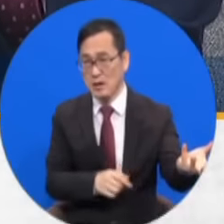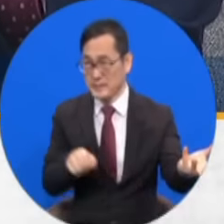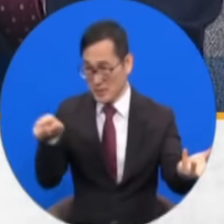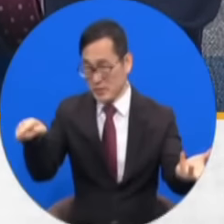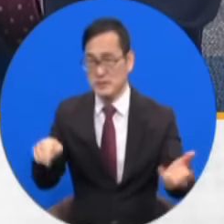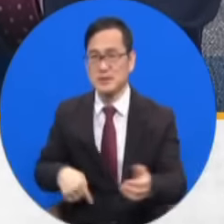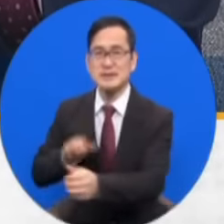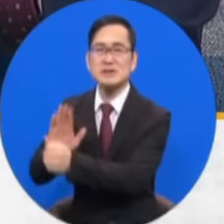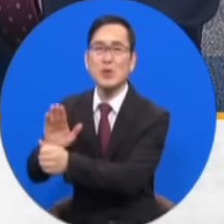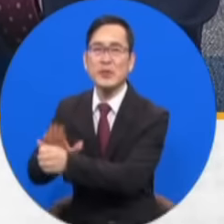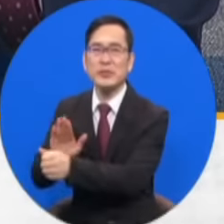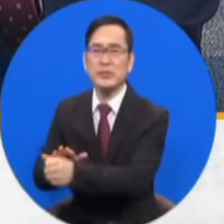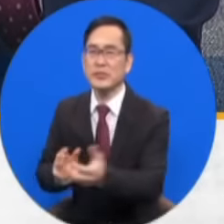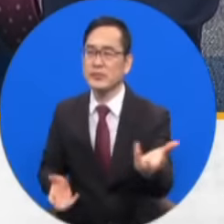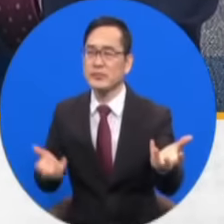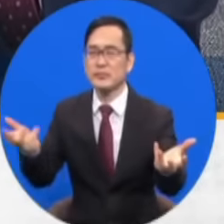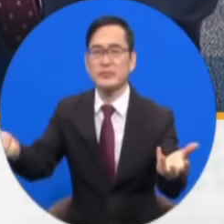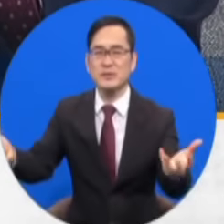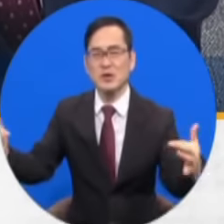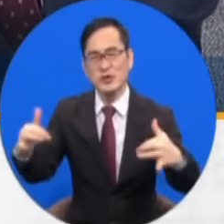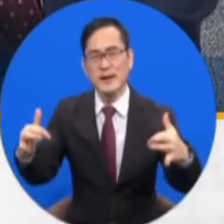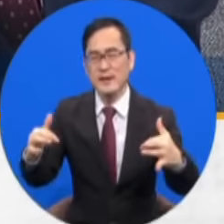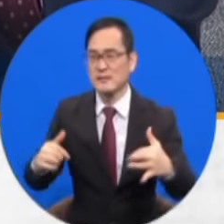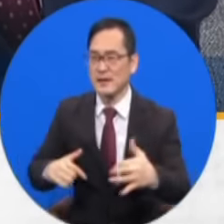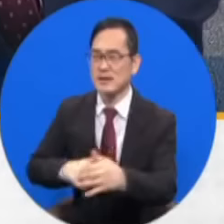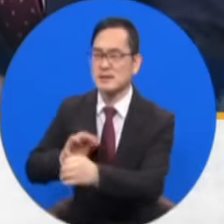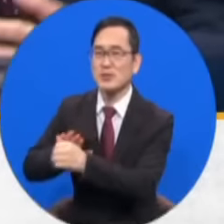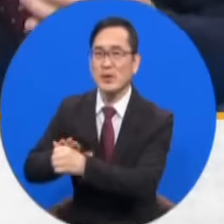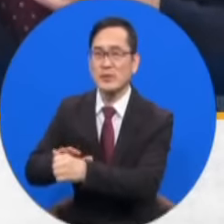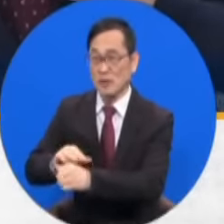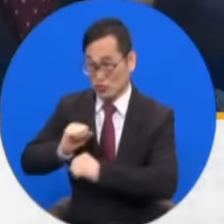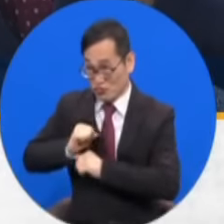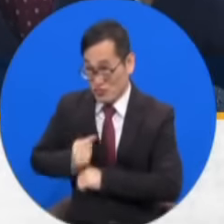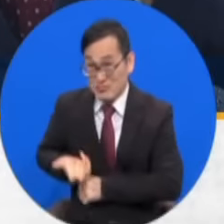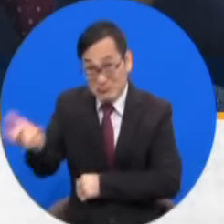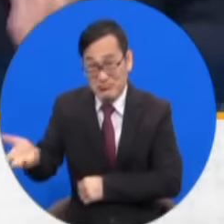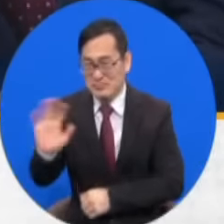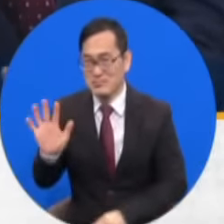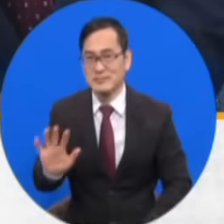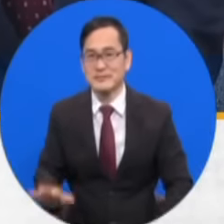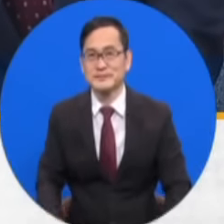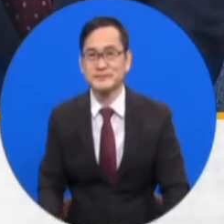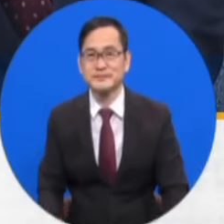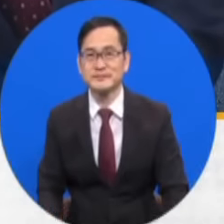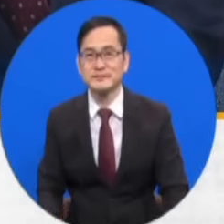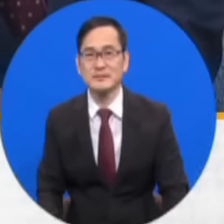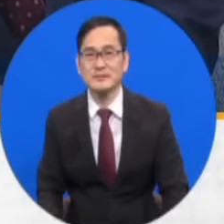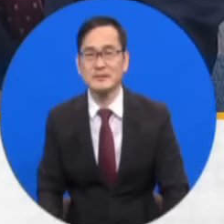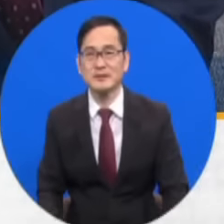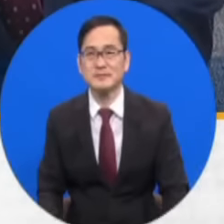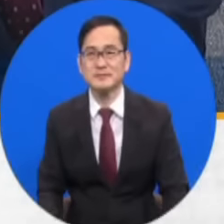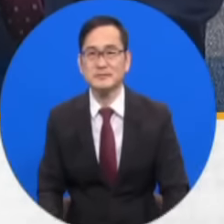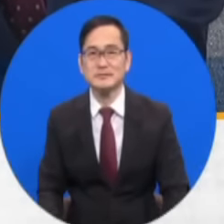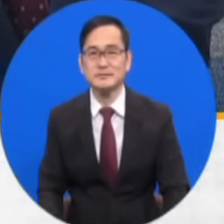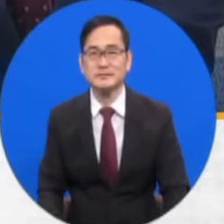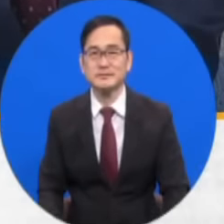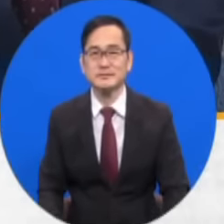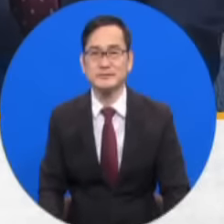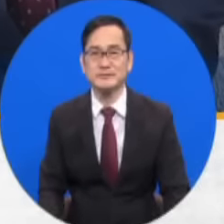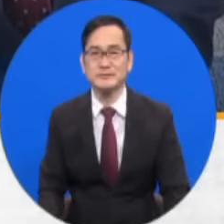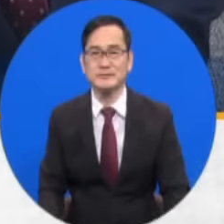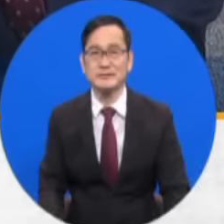차에서 일부 이제 도의를 해야 되긴 하지만 저기에 대해서 우리가 뭐 극도로 국가 자체가 불안해 한다거나 또 과대한 대응을 할 필요는